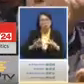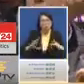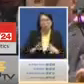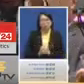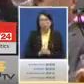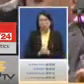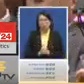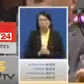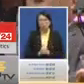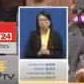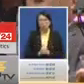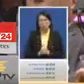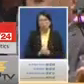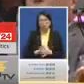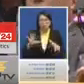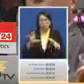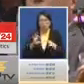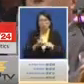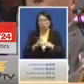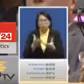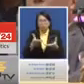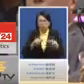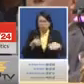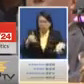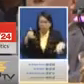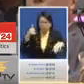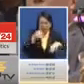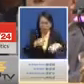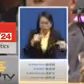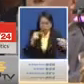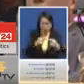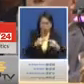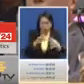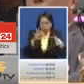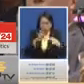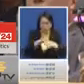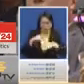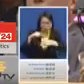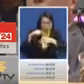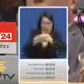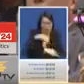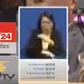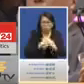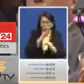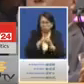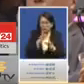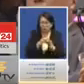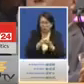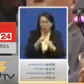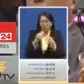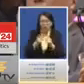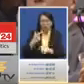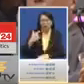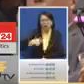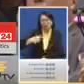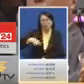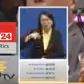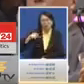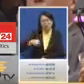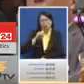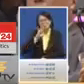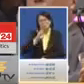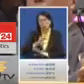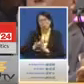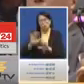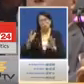ที่คดียังไม่สิ้นสุดไปพัวพันเรื่องโกงธนาคารแต่ศาลนั่นแล้วยก